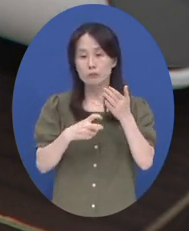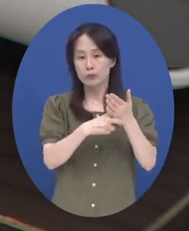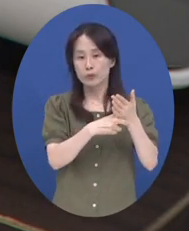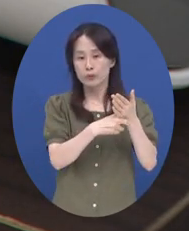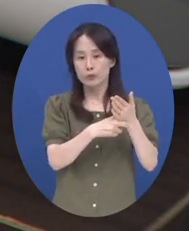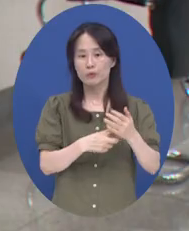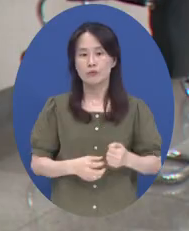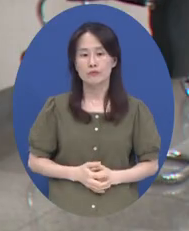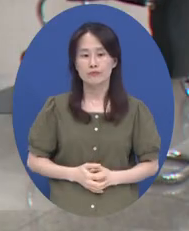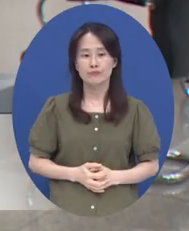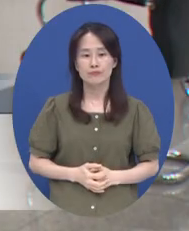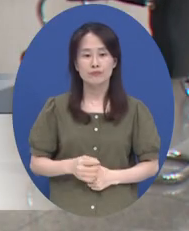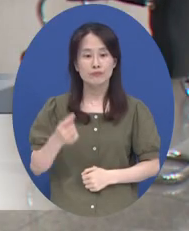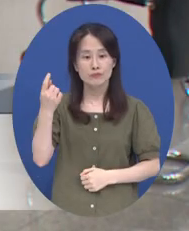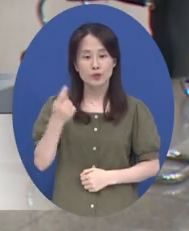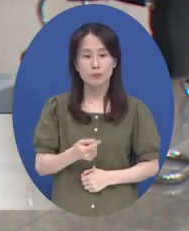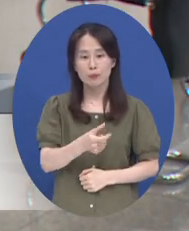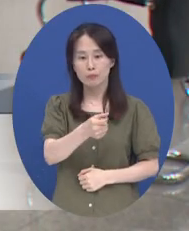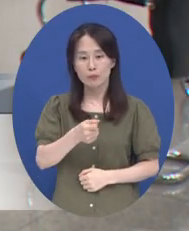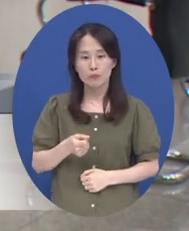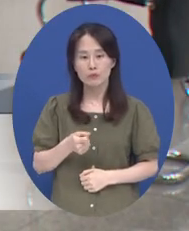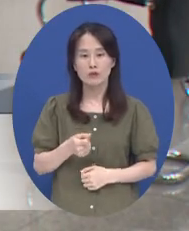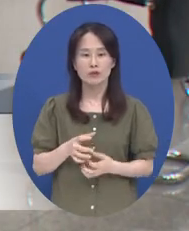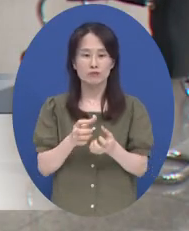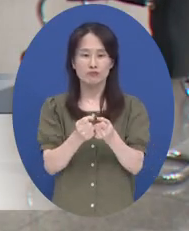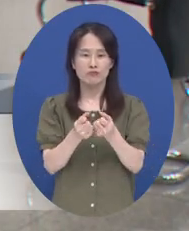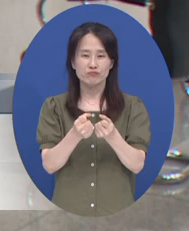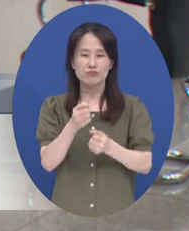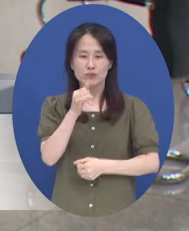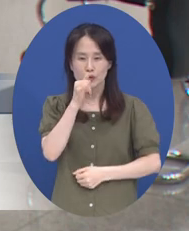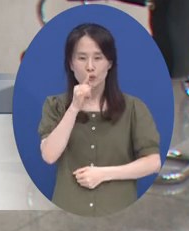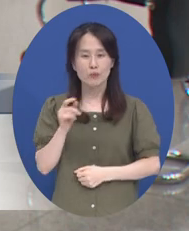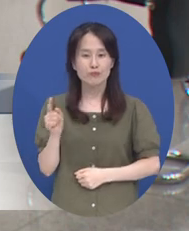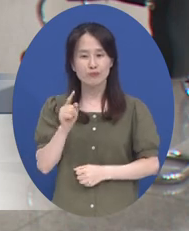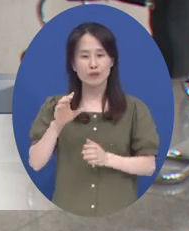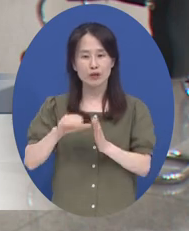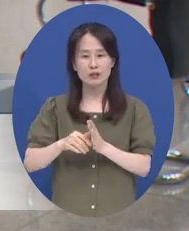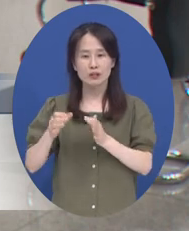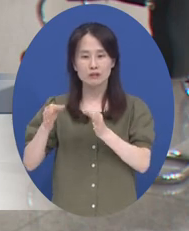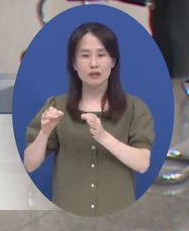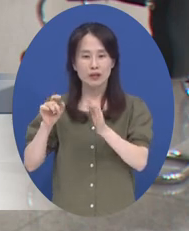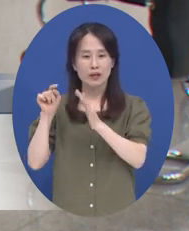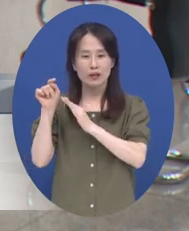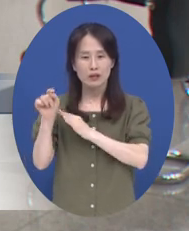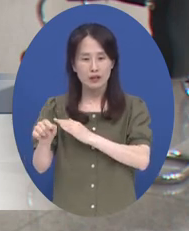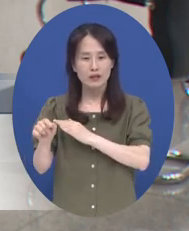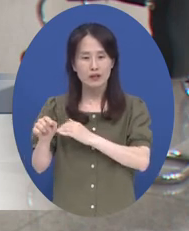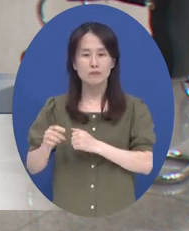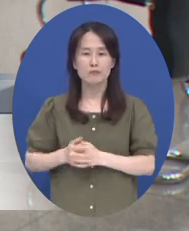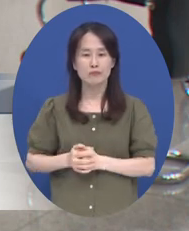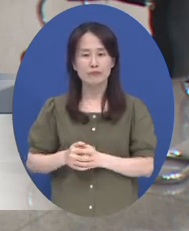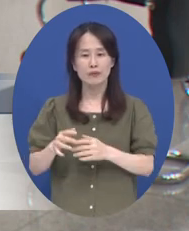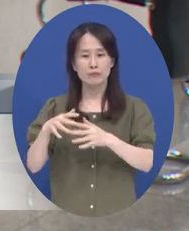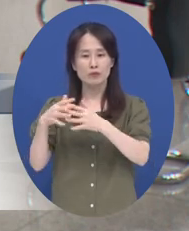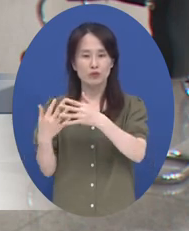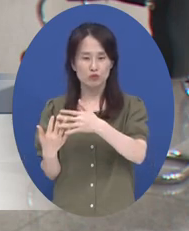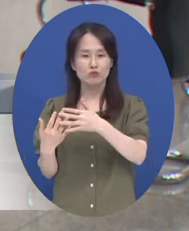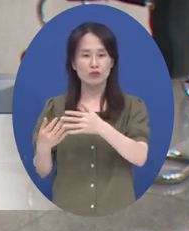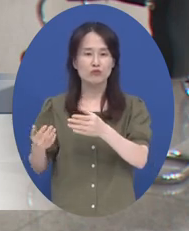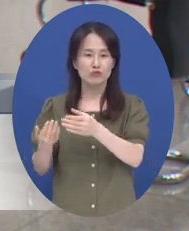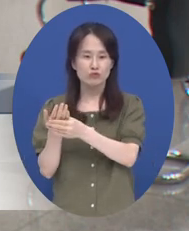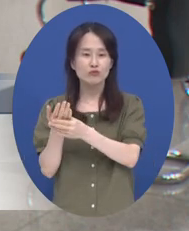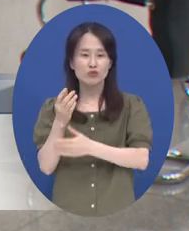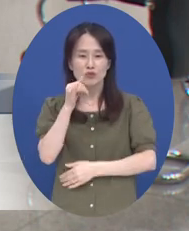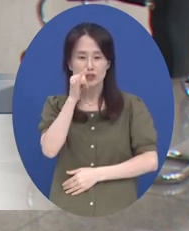대기표 여기 오면 은 보통의 뽑으면 뜨기도 하고 또 어떨때는 아 이것도 뭐 얻어낸 같은데 영